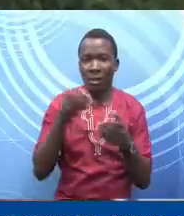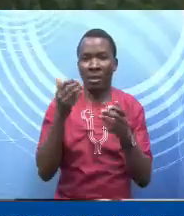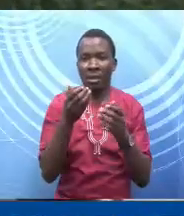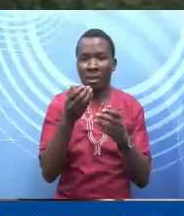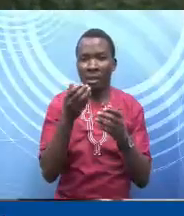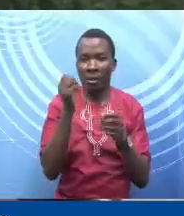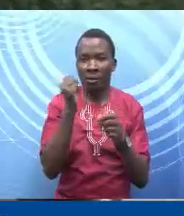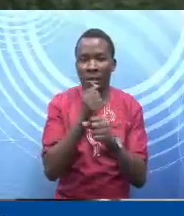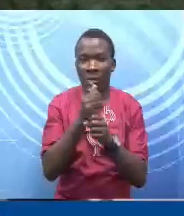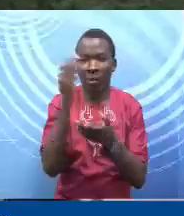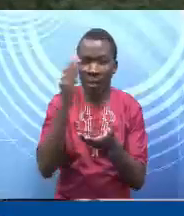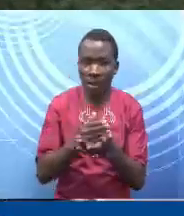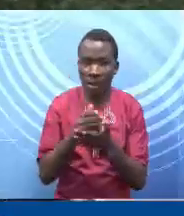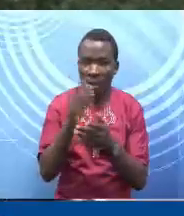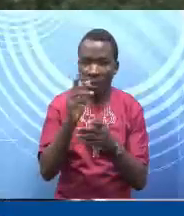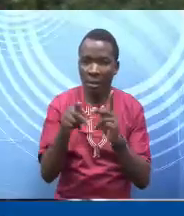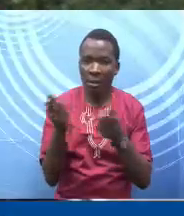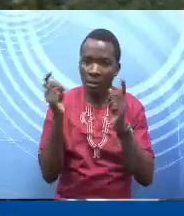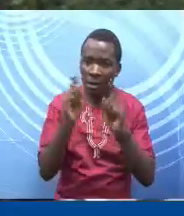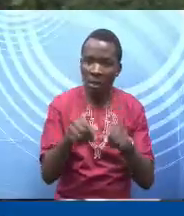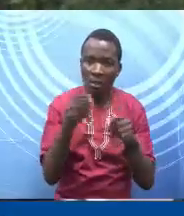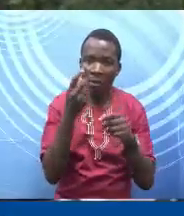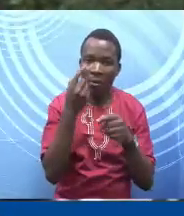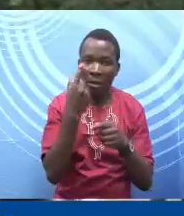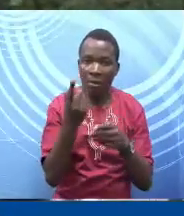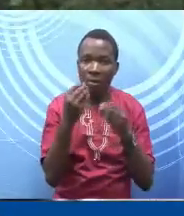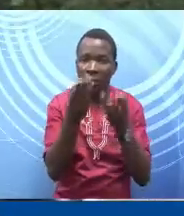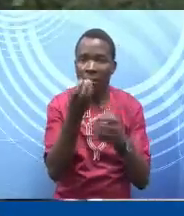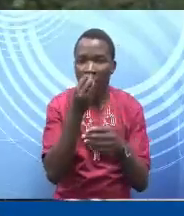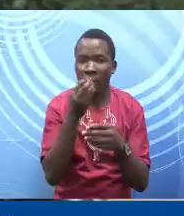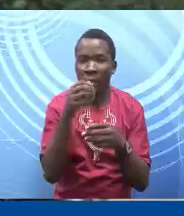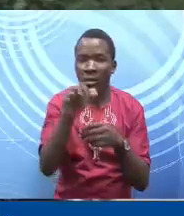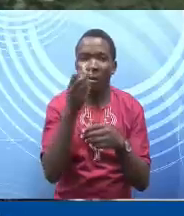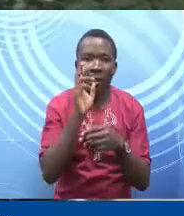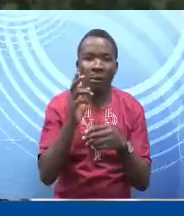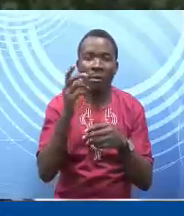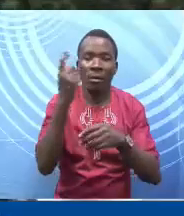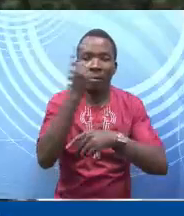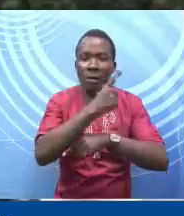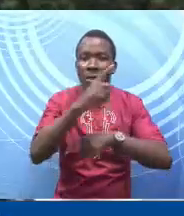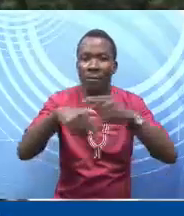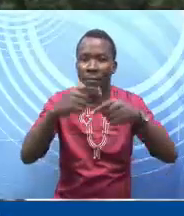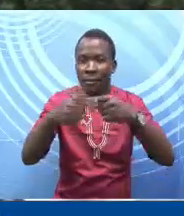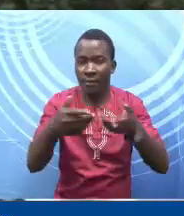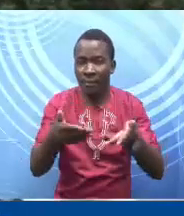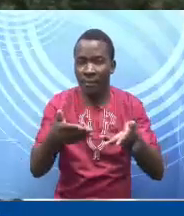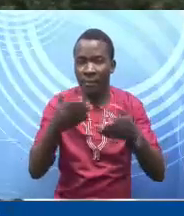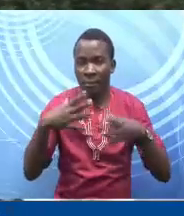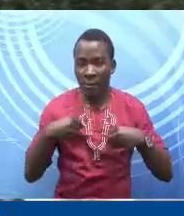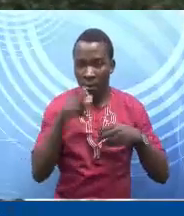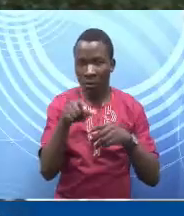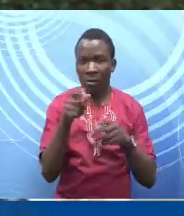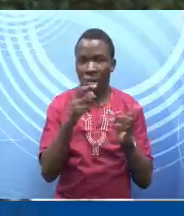bafite, nibo bantu twaje kurebera hano ibyo kurya kugira ngo nabo barebe ko iminsi yakisunika. Byemerewe n'umuntu wari ufite icyo